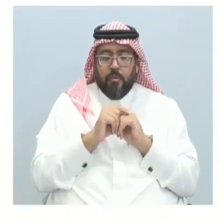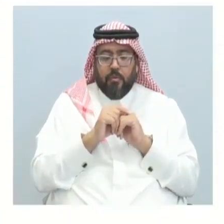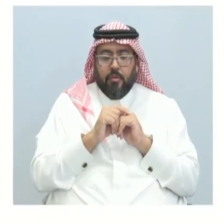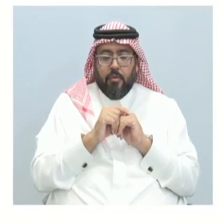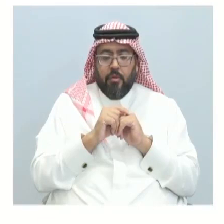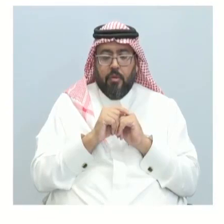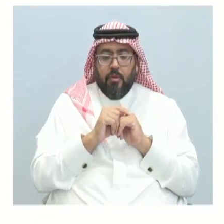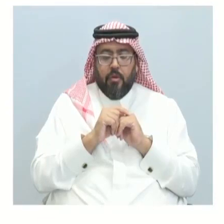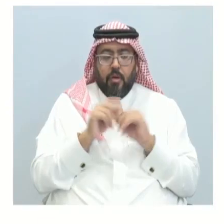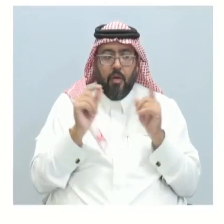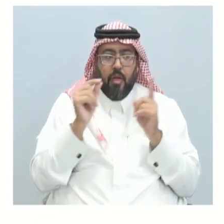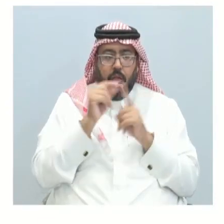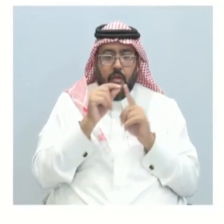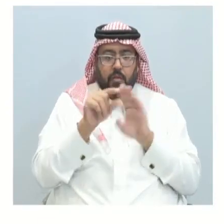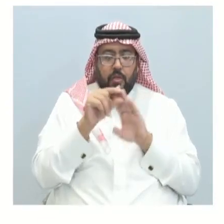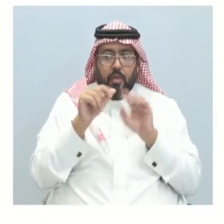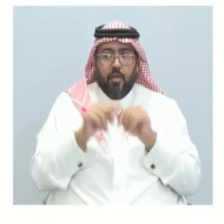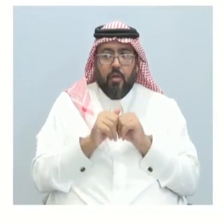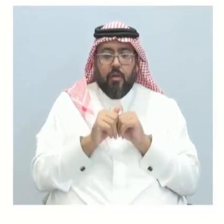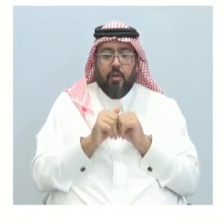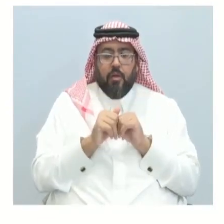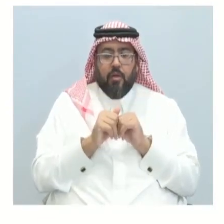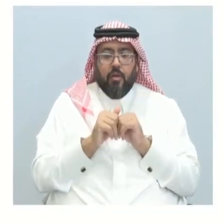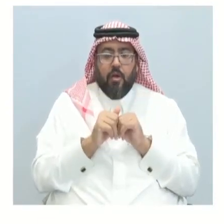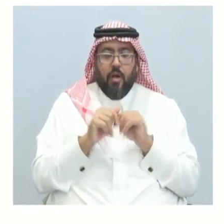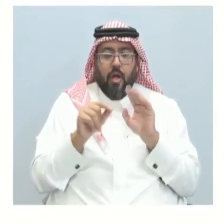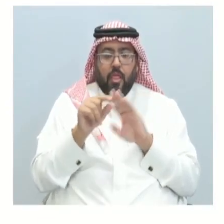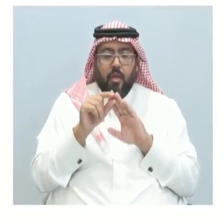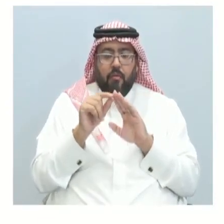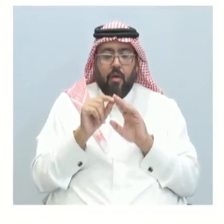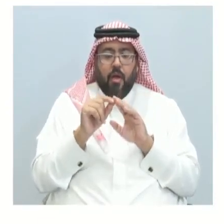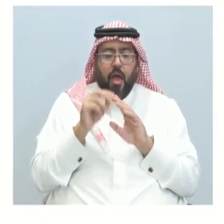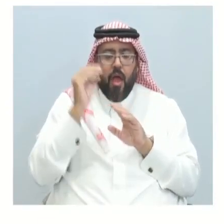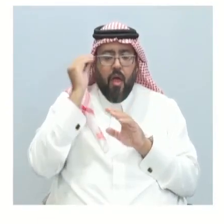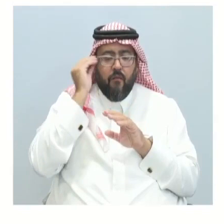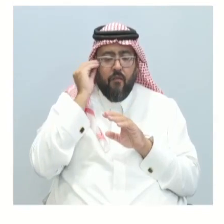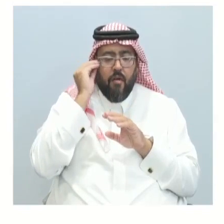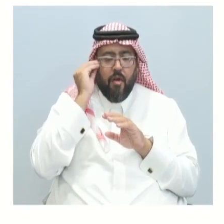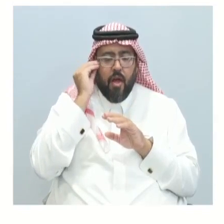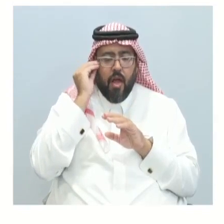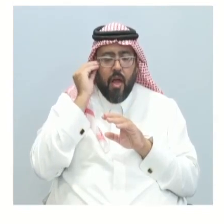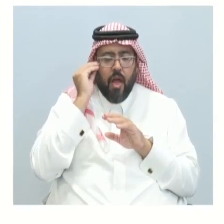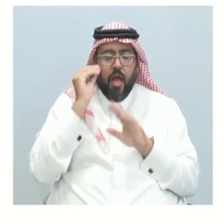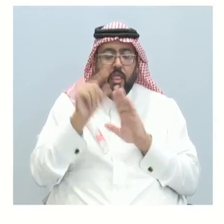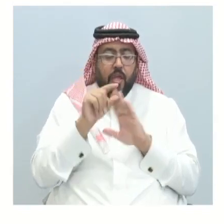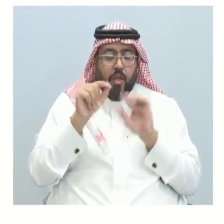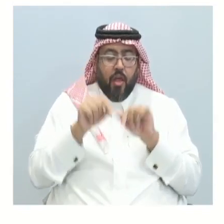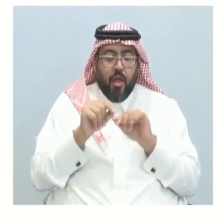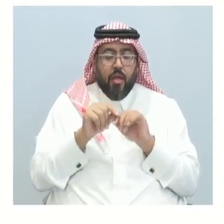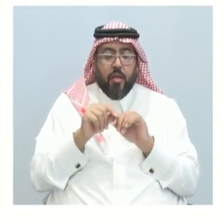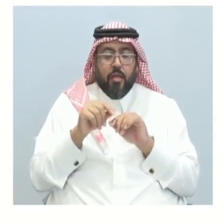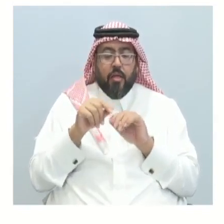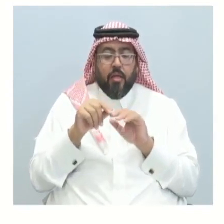المعنى اهداف درسنا لهذا اليوم هي الهدف الاول ان نتعرف في درس هذا اليوم في الدرس